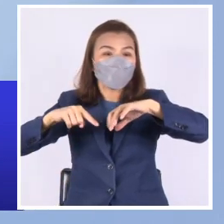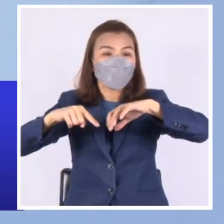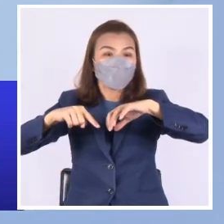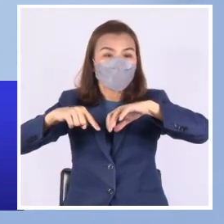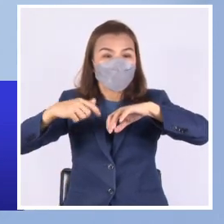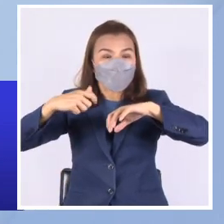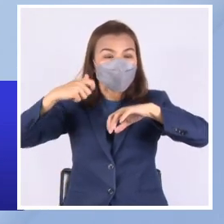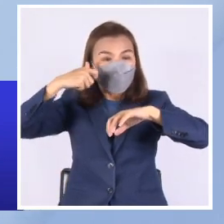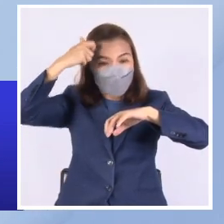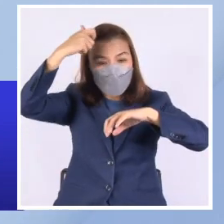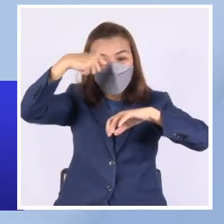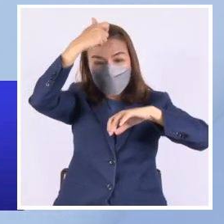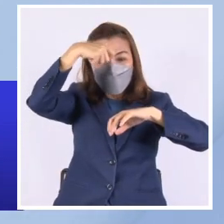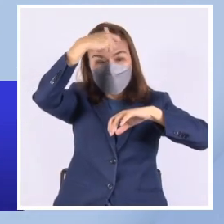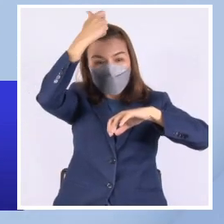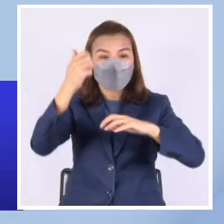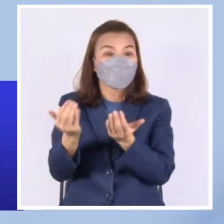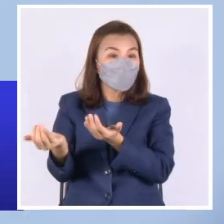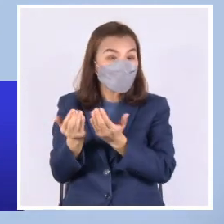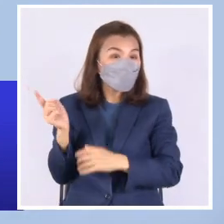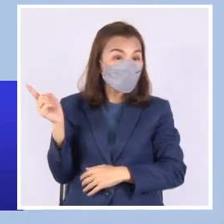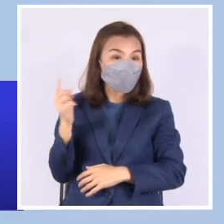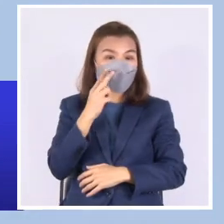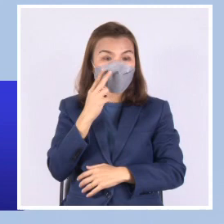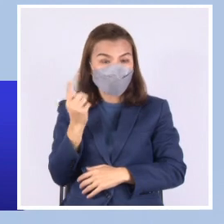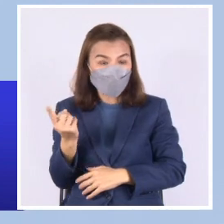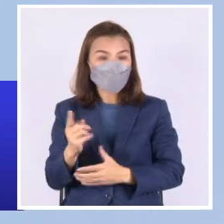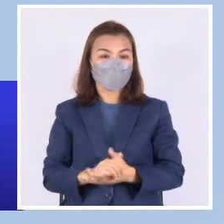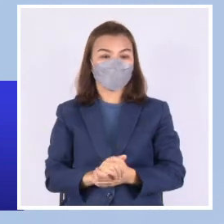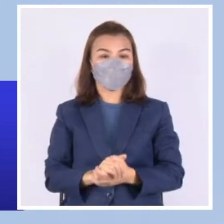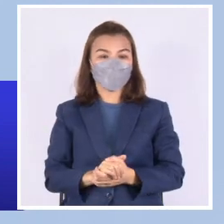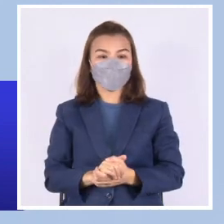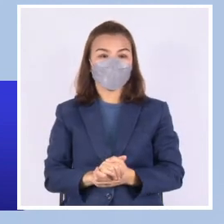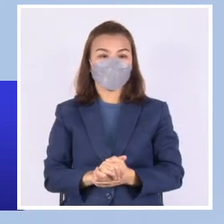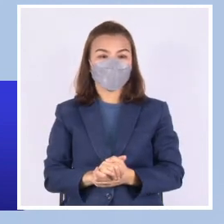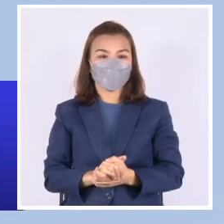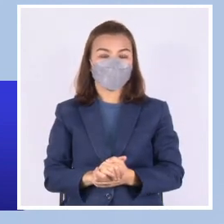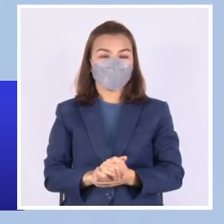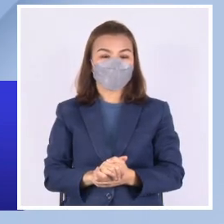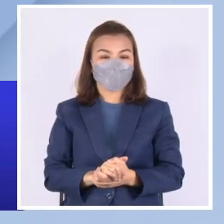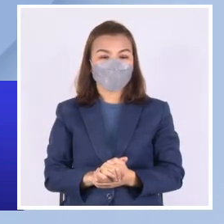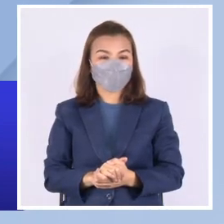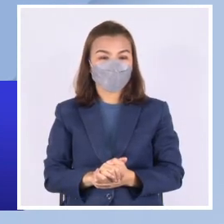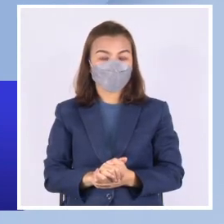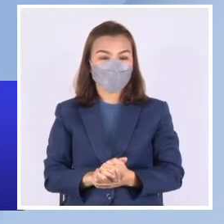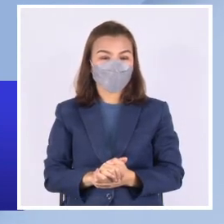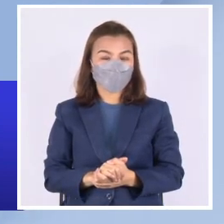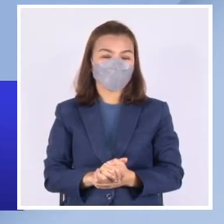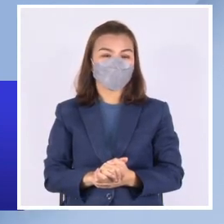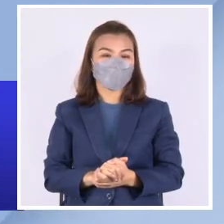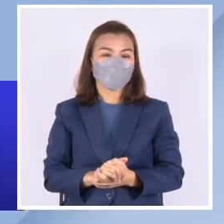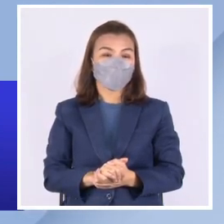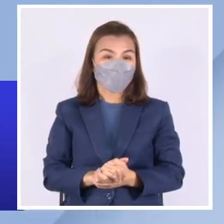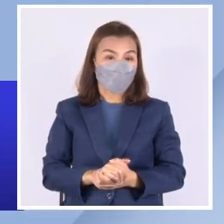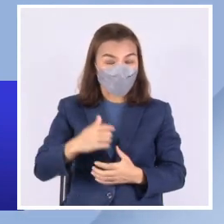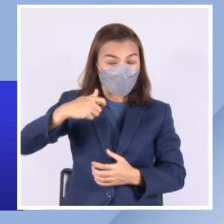คะ ใช่ค่ะอยู่ด้านหลังนะน้อง โอ้โหน้อง เ ขามอง เอาแบตเตอรี่ไถให้เห็นอย่างนี้เลยภรรยาเนี่ยอุ้ยปิดหน้าร้องไห้เล